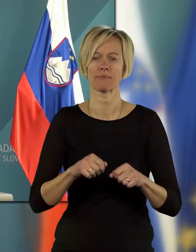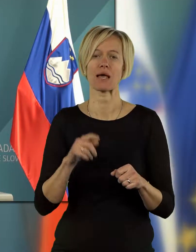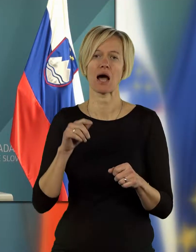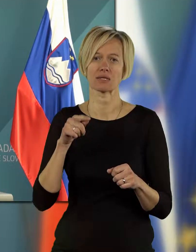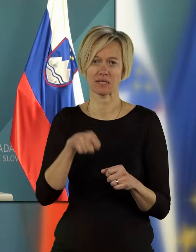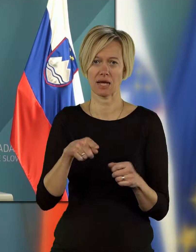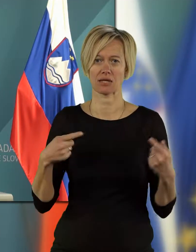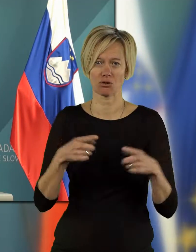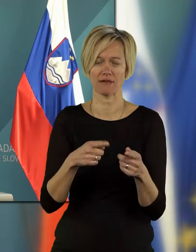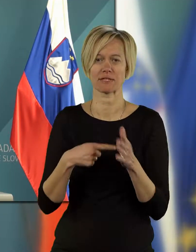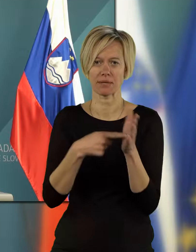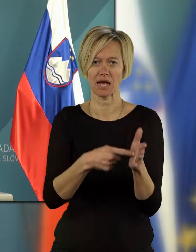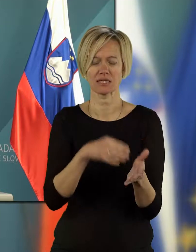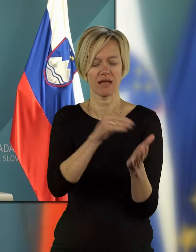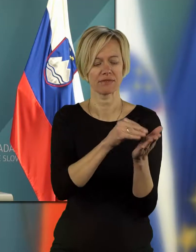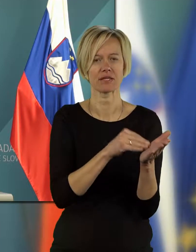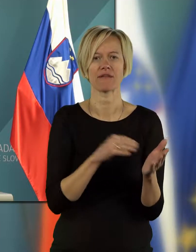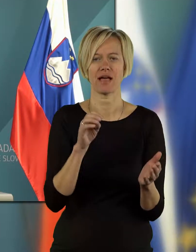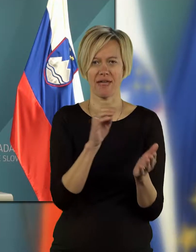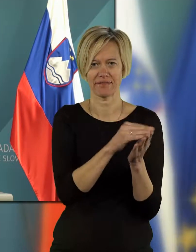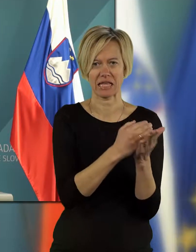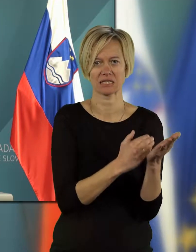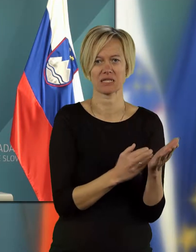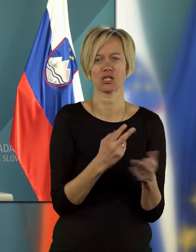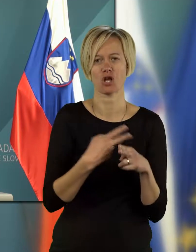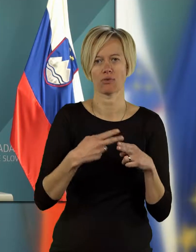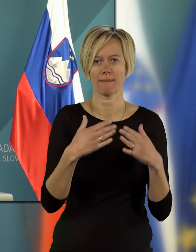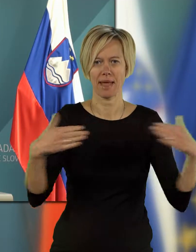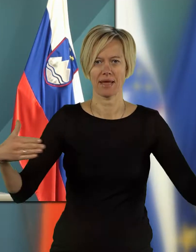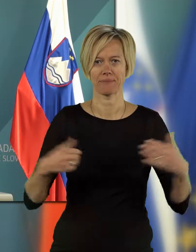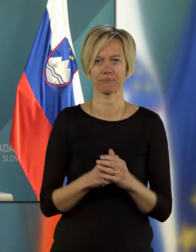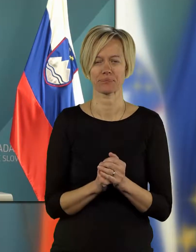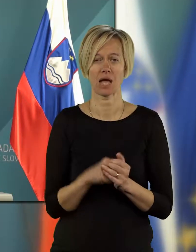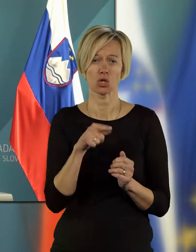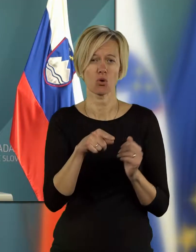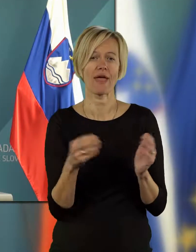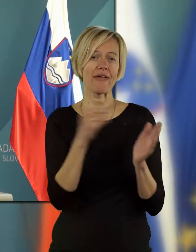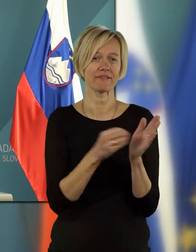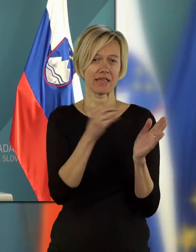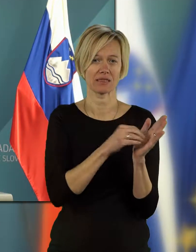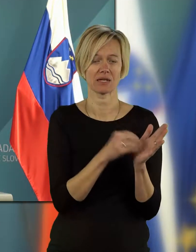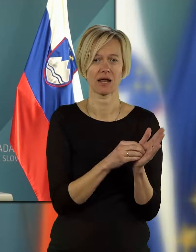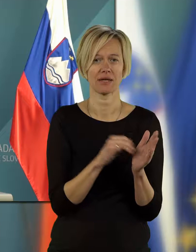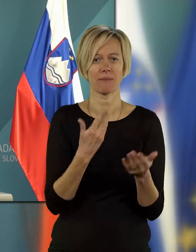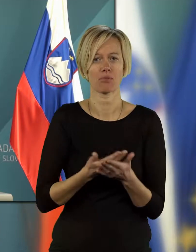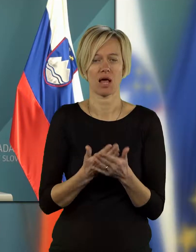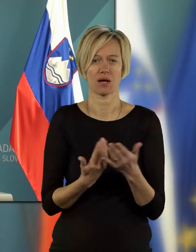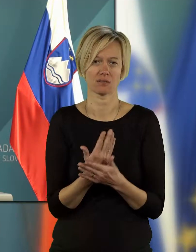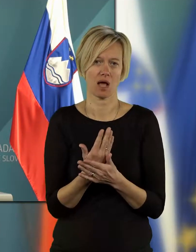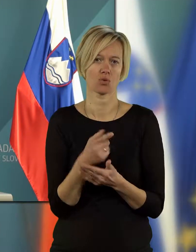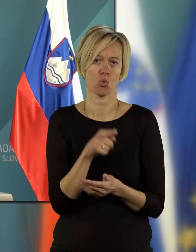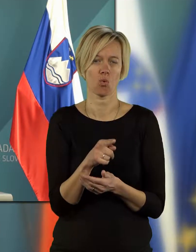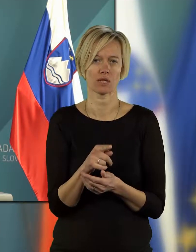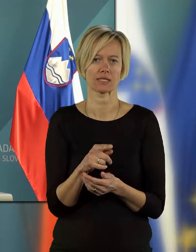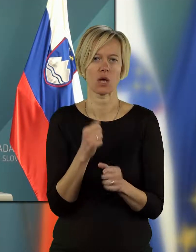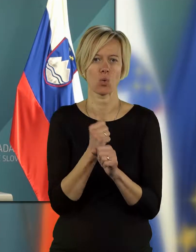se kartografski prikaz evidentira v evidenci državne meje. To evidentiranje pa je podlaga